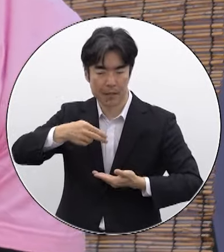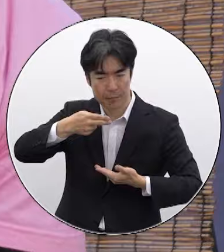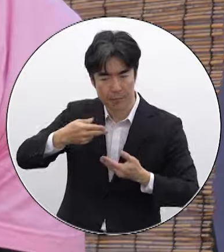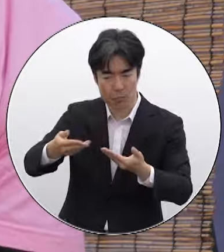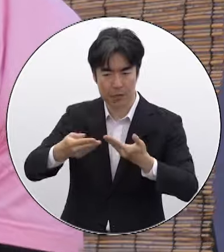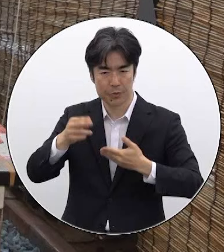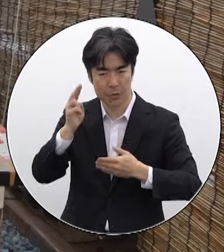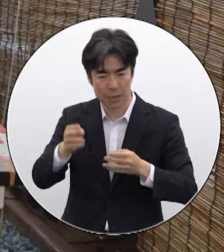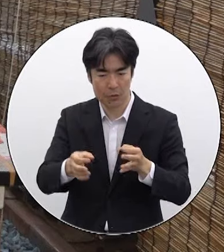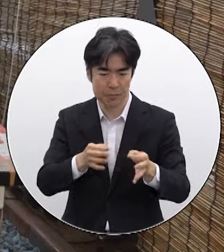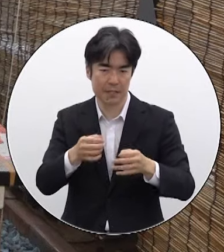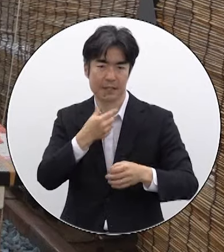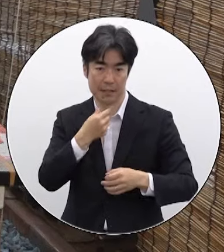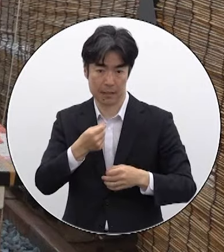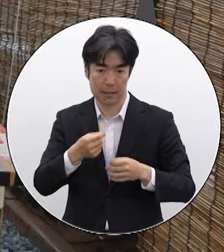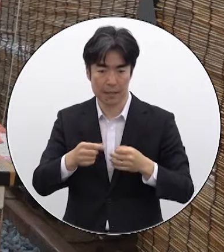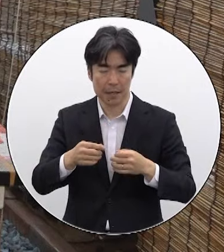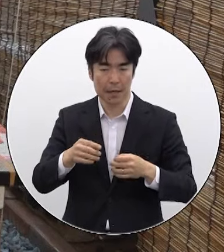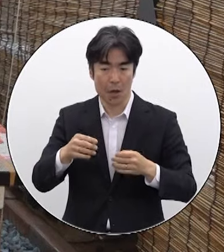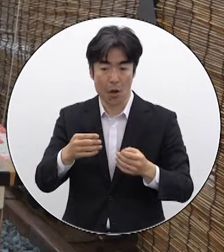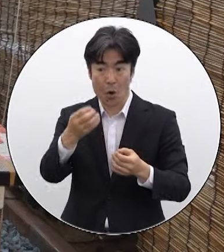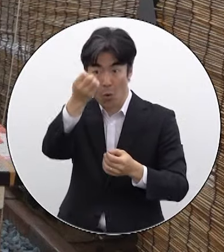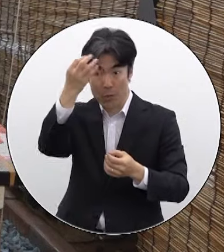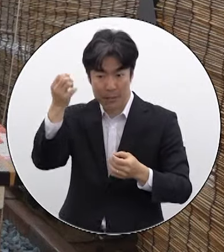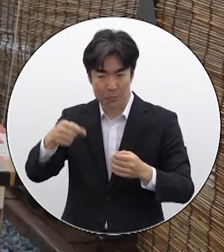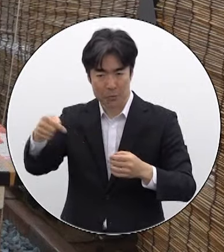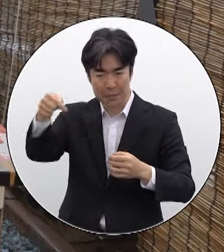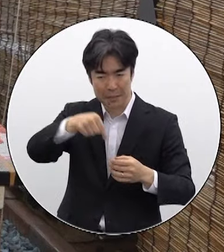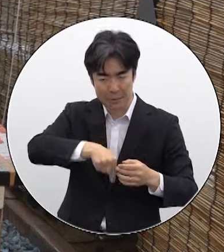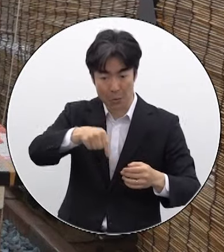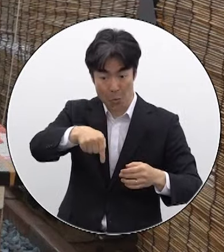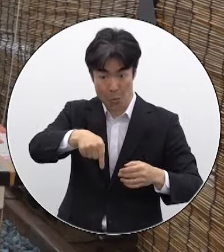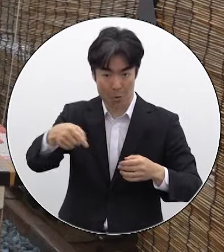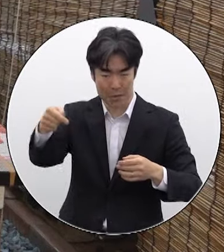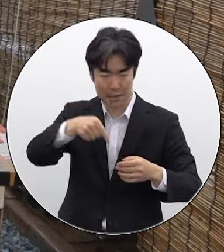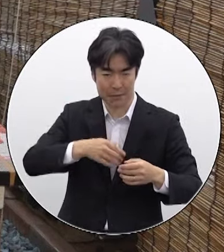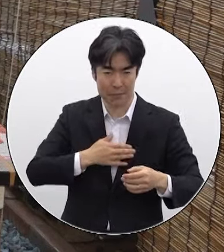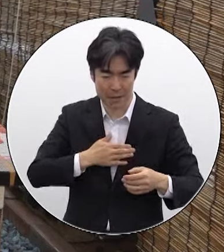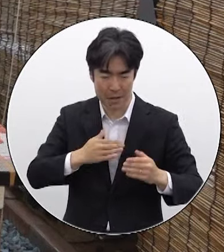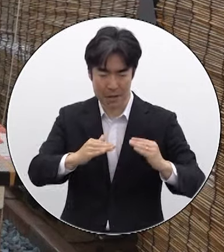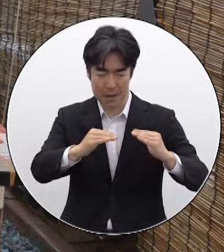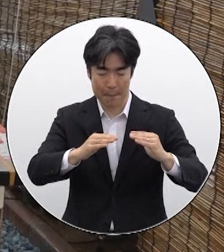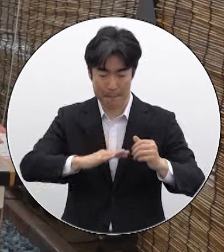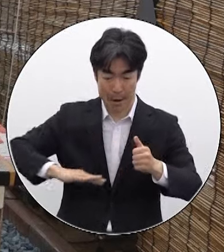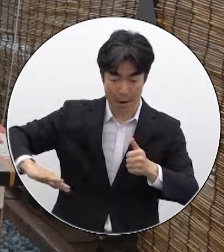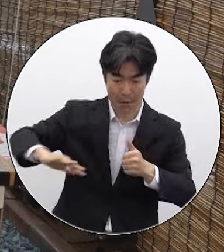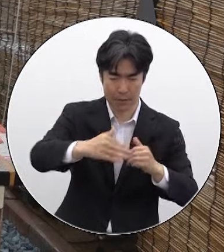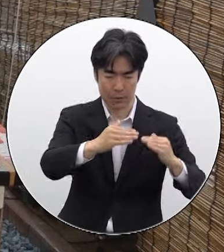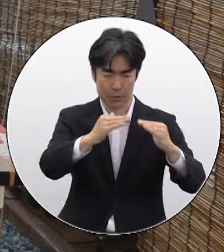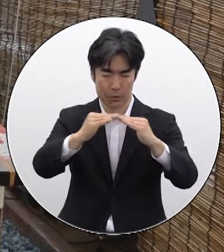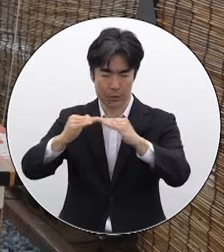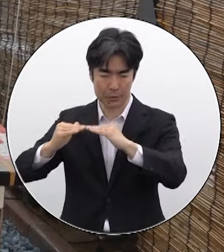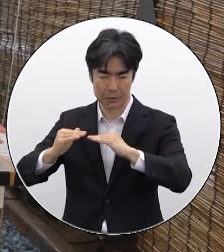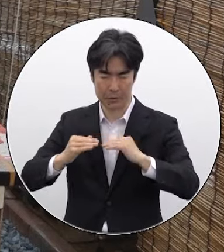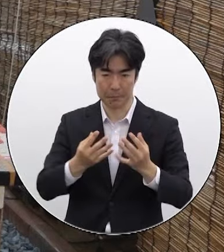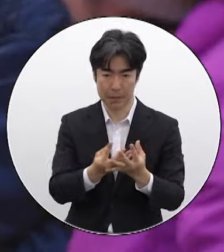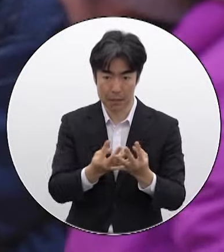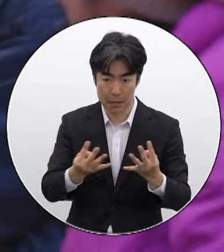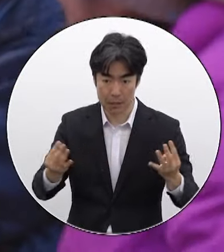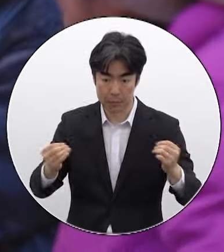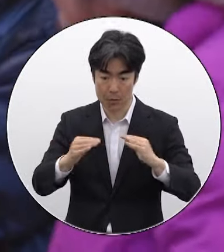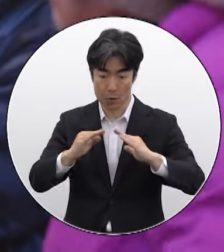目指しております。星さんも来てくださった時に分かったと思うんですけど、うん、住宅街で、 はい、 の中に、うん、し